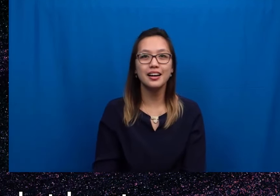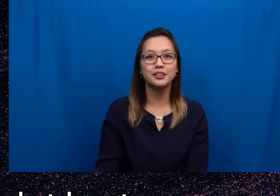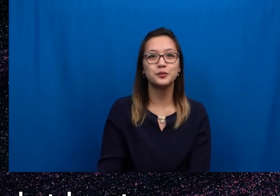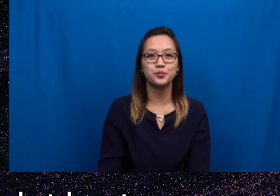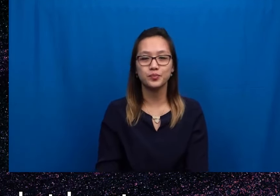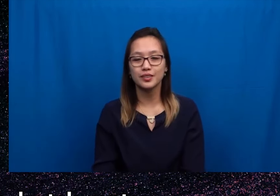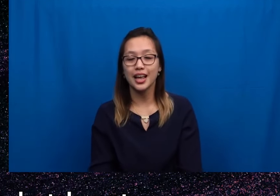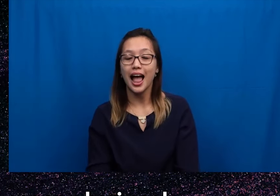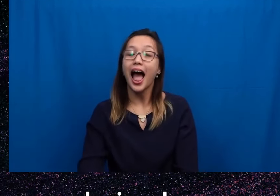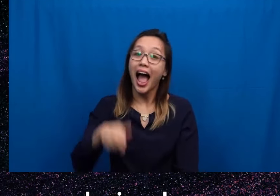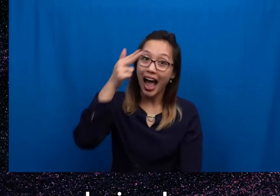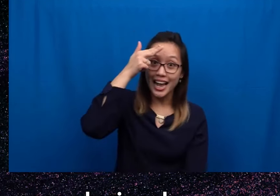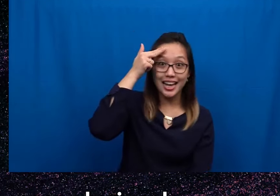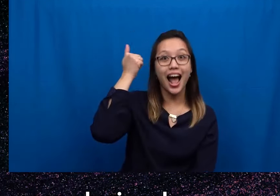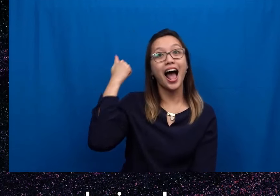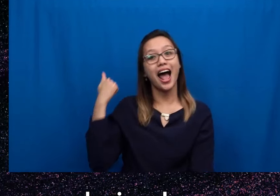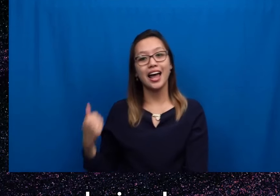getar.